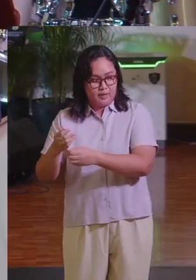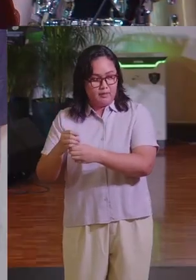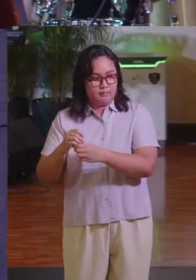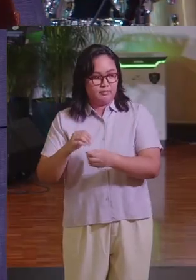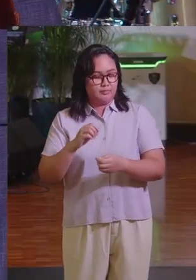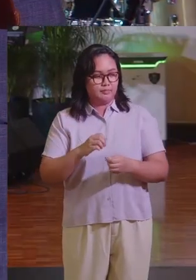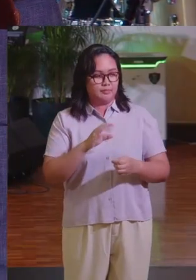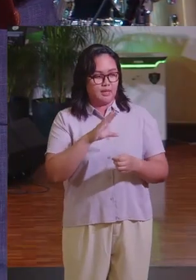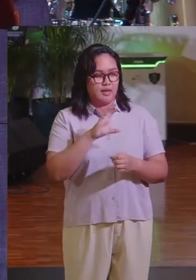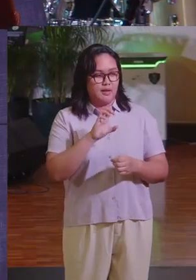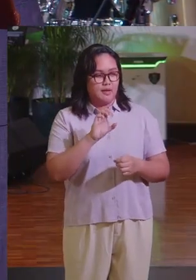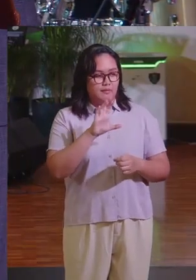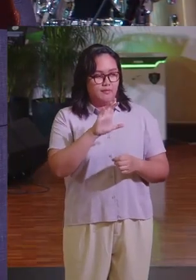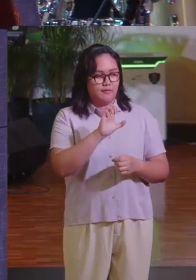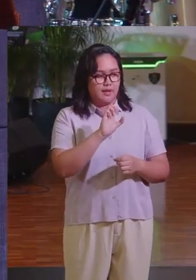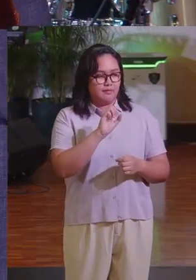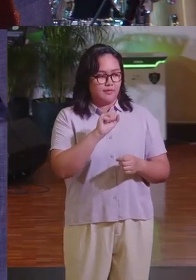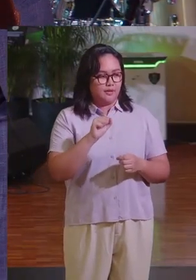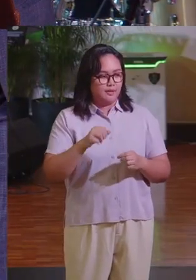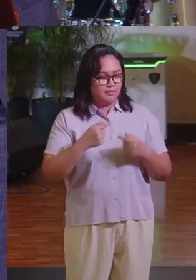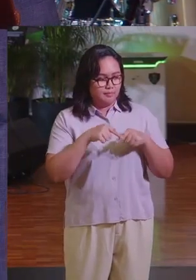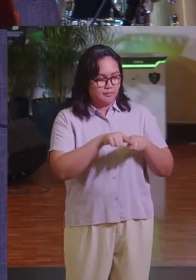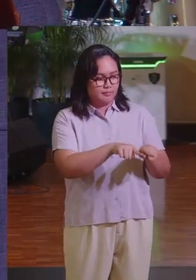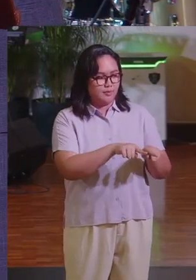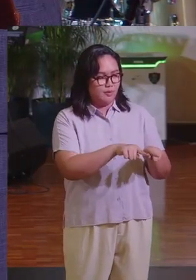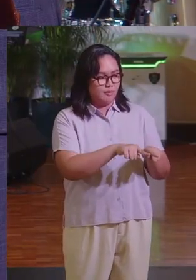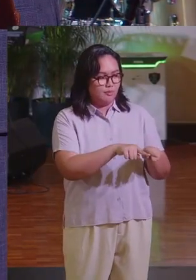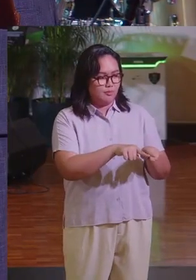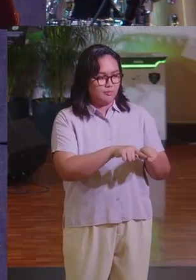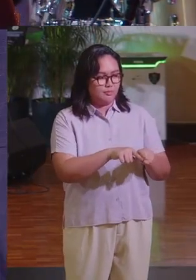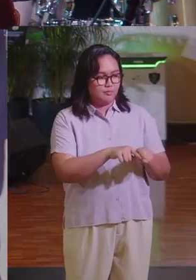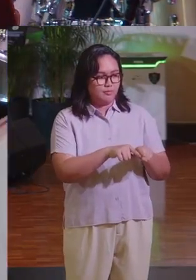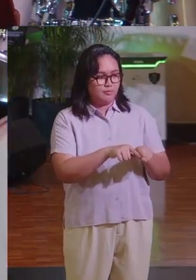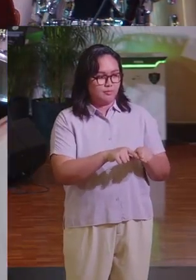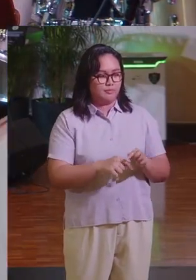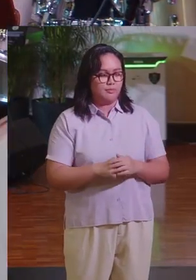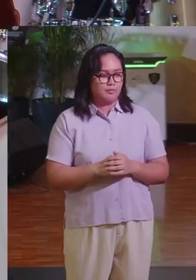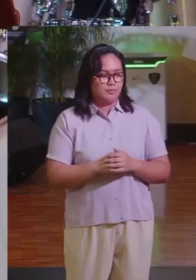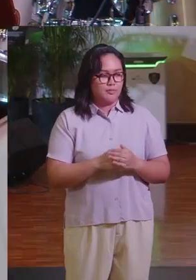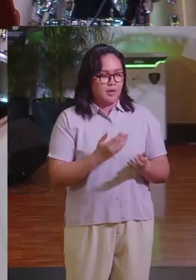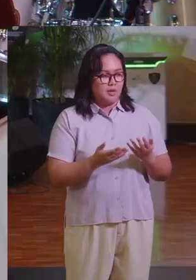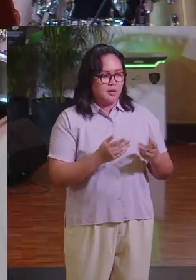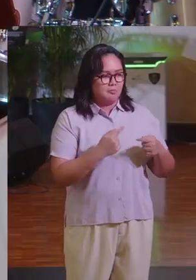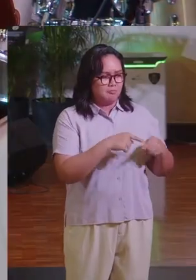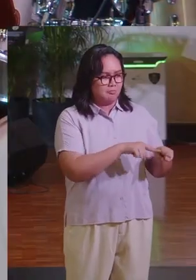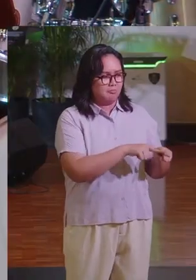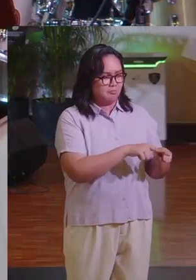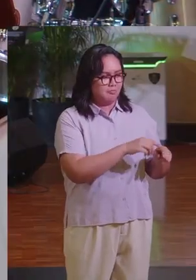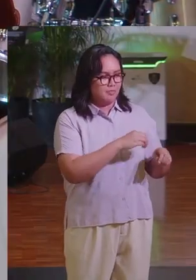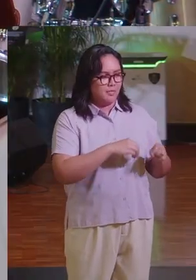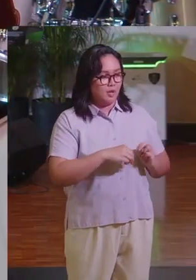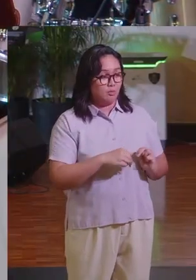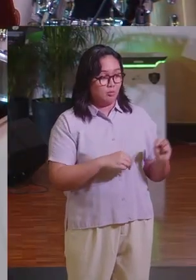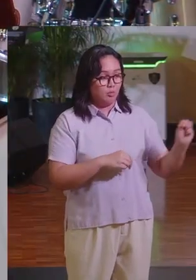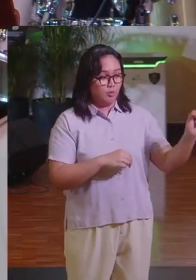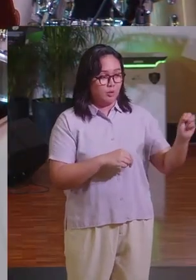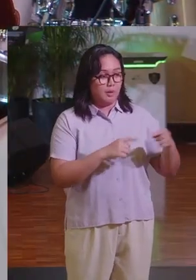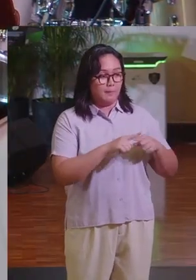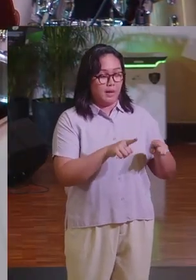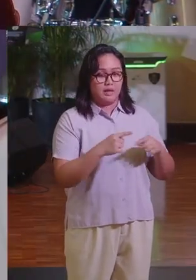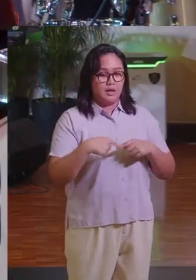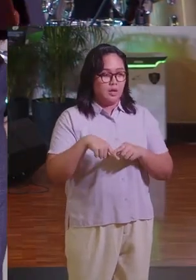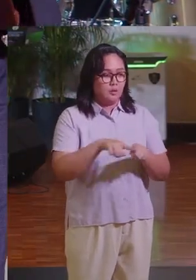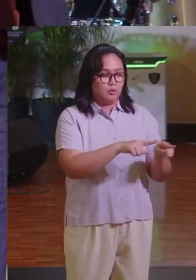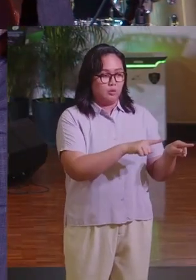Ayon dun sa mapa na pinakita ni Pastor BJ kahapon, last week. 500 miles north. Pero siya ay pupunta saan?